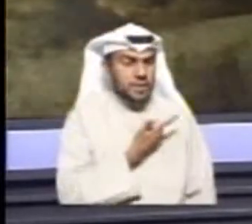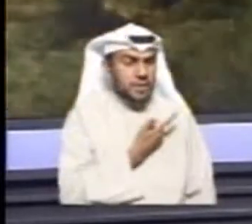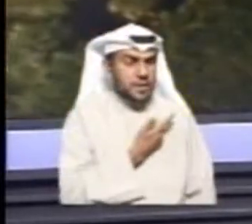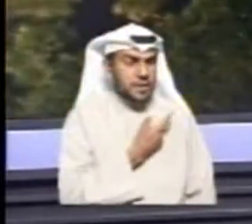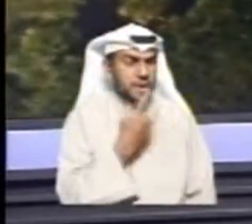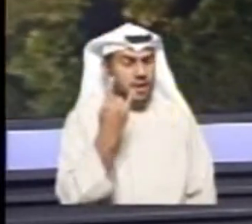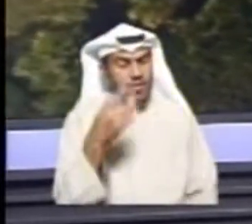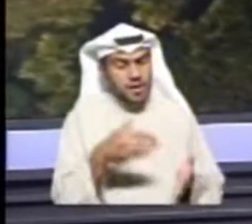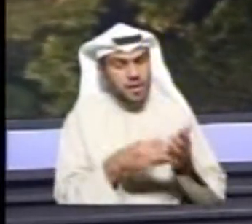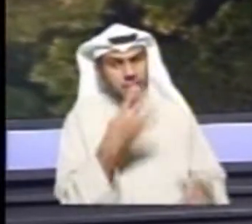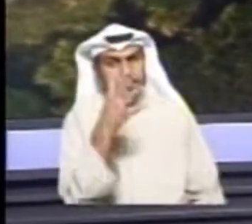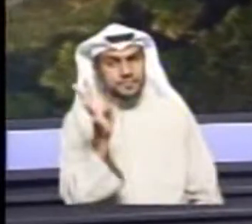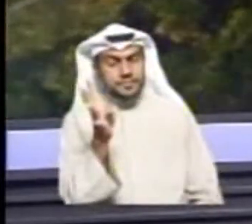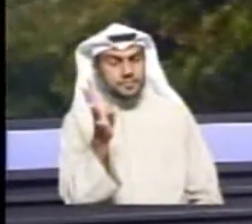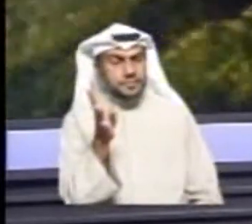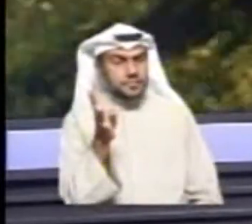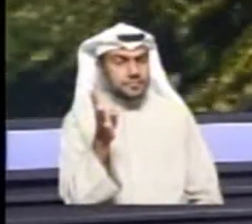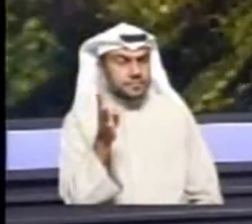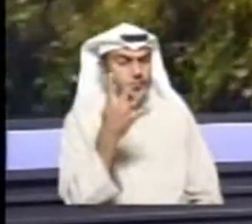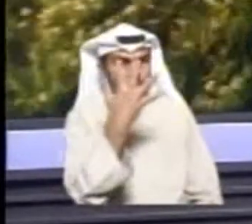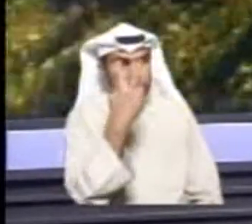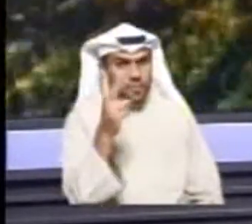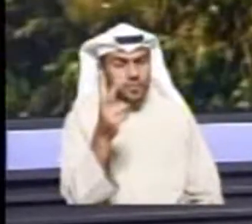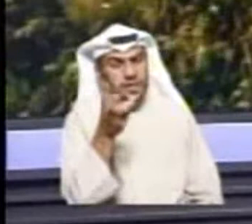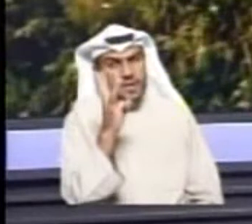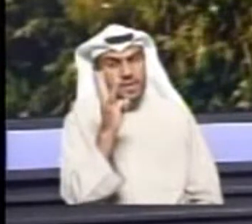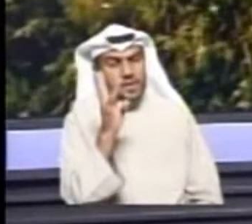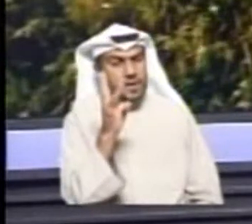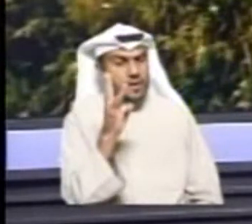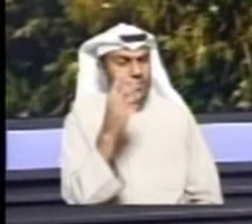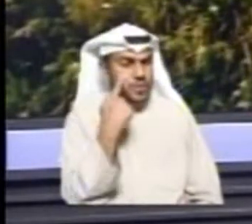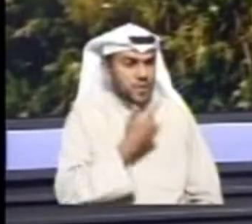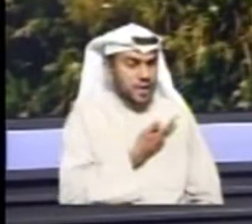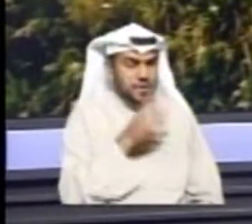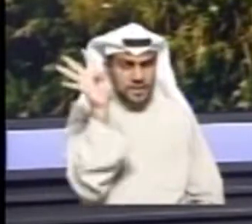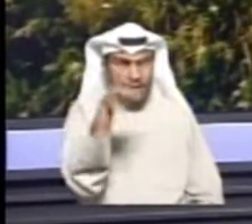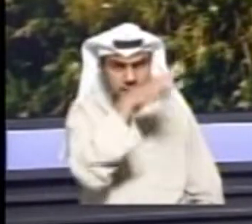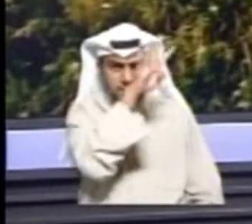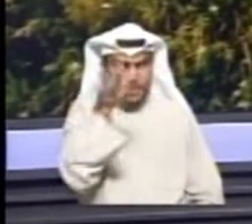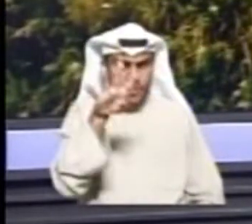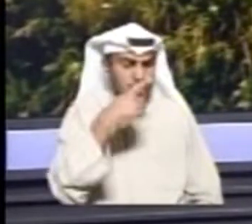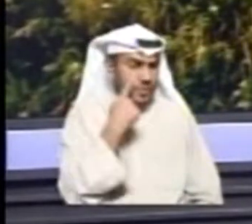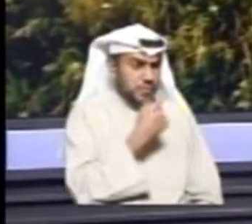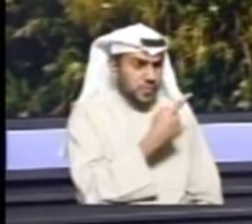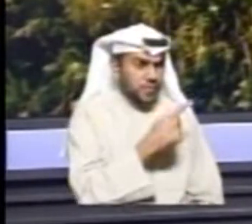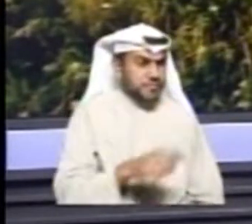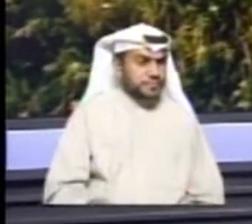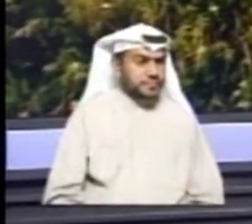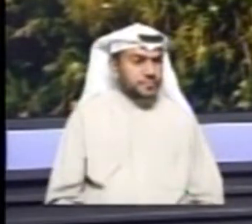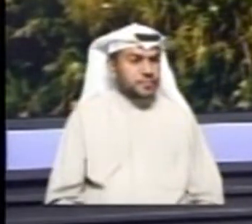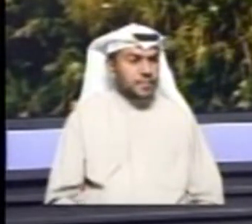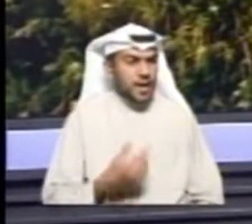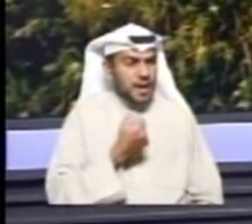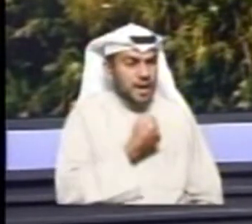إلى 40 كيلومتر في الساعة، العظمى 24 والصغرى 13 درجة مئوية. تتراجع أكثر سرعة الرياح الشمالية الغربية في يوم